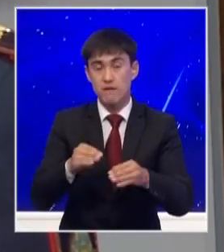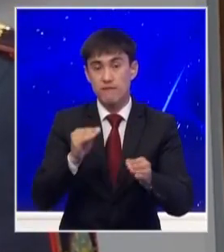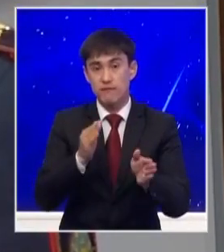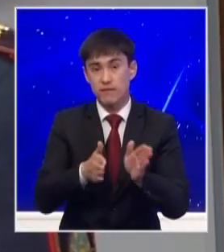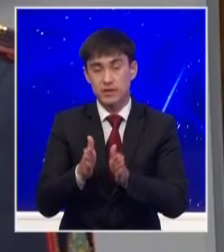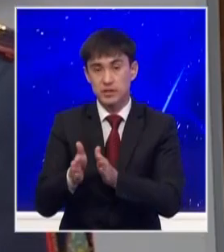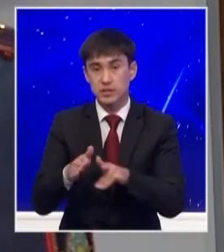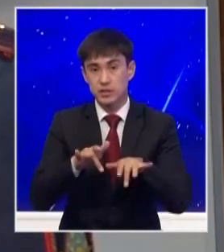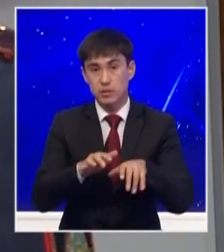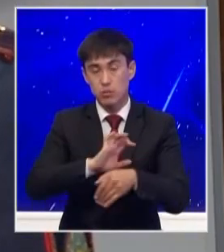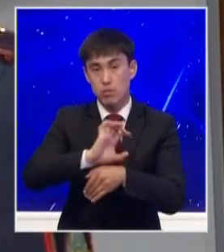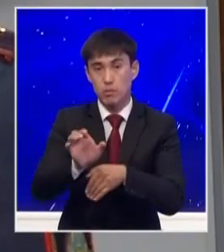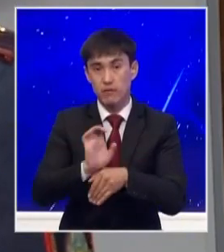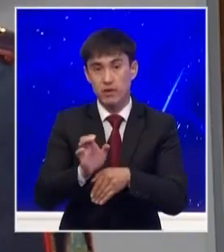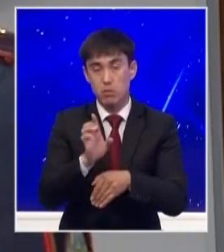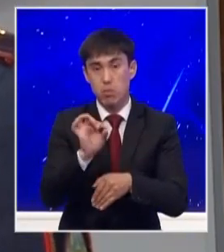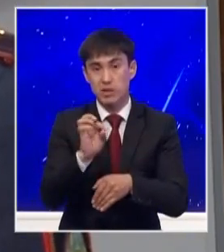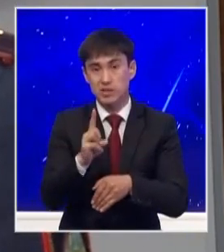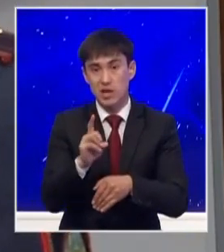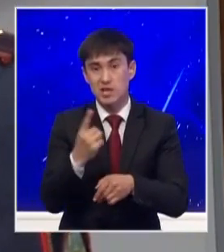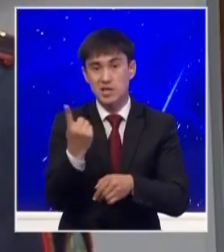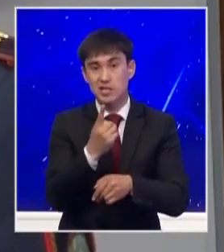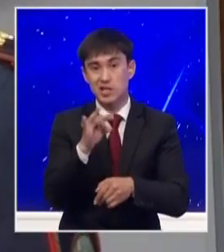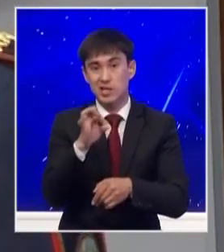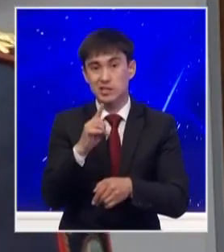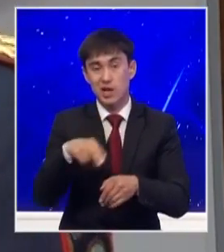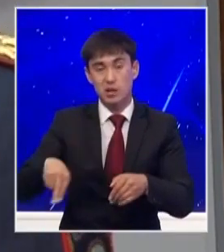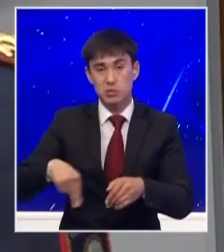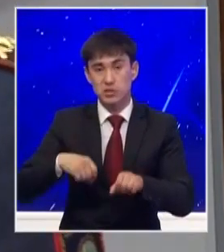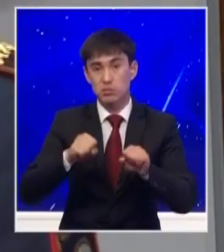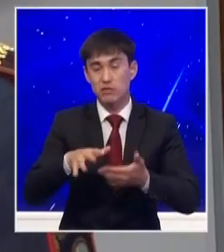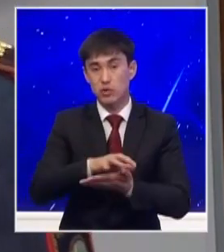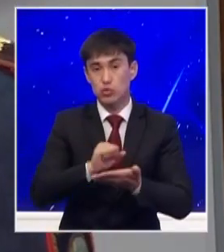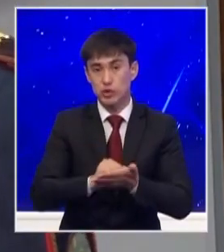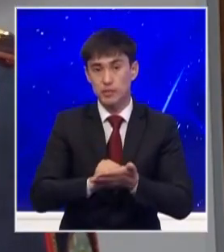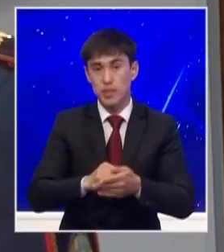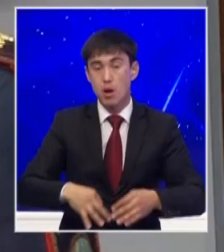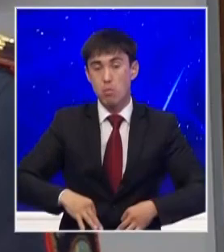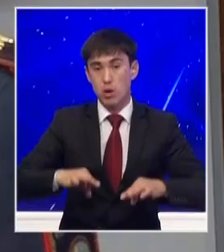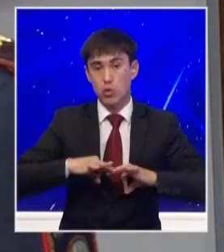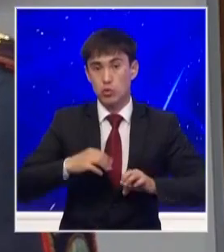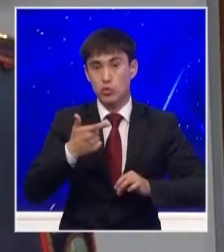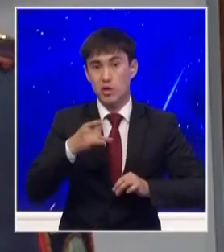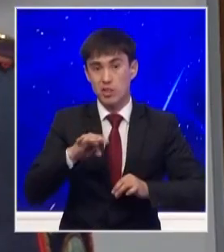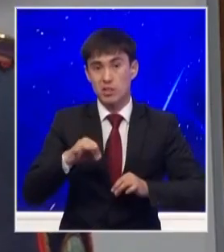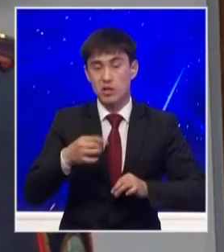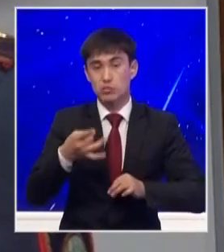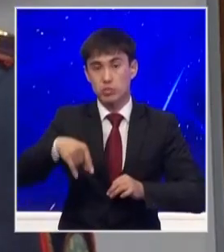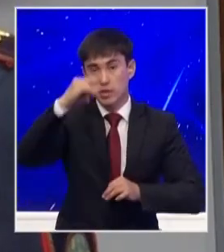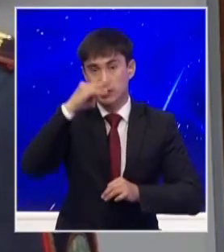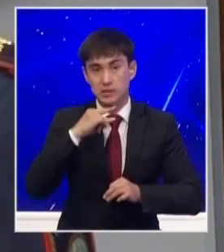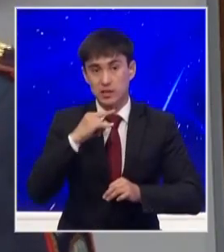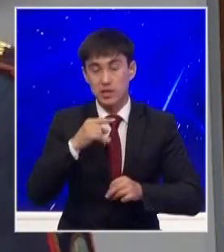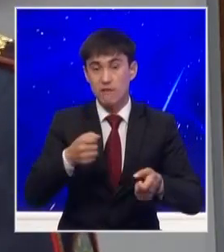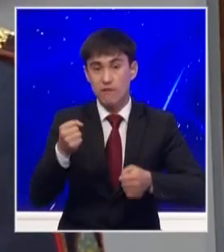систему базы «Единый реестр административных правонарушений» прокуратуры, Генеральной прокуратуры Республики Казахстан,